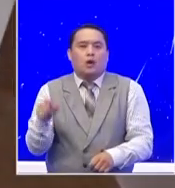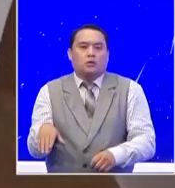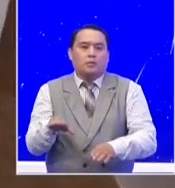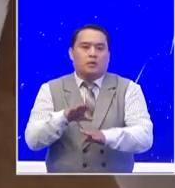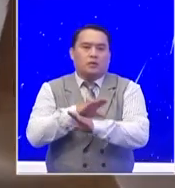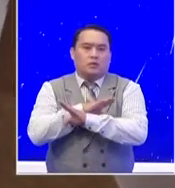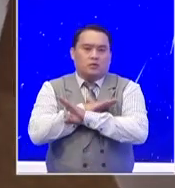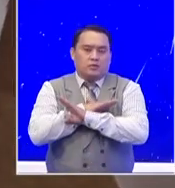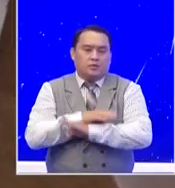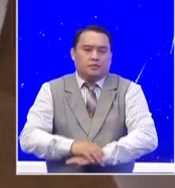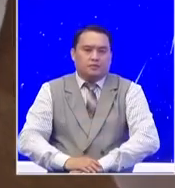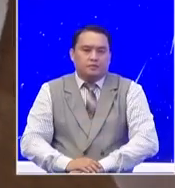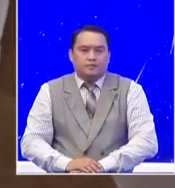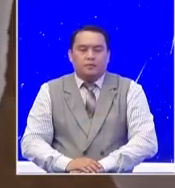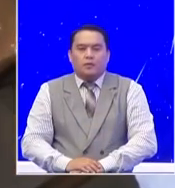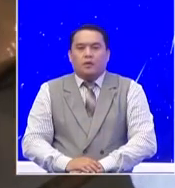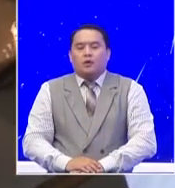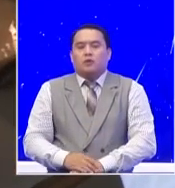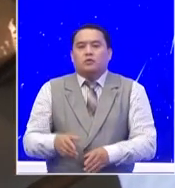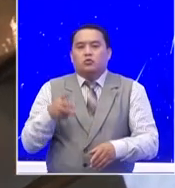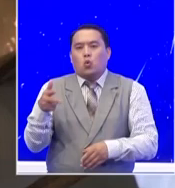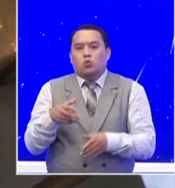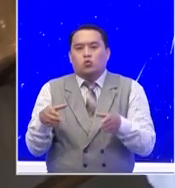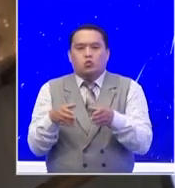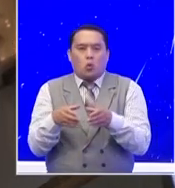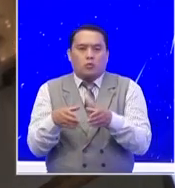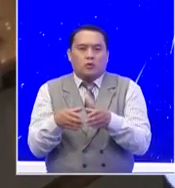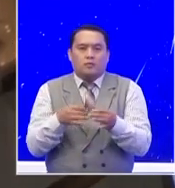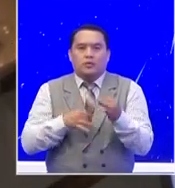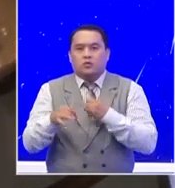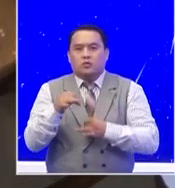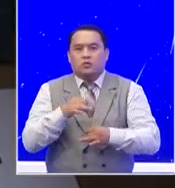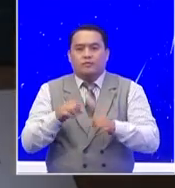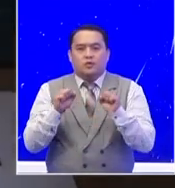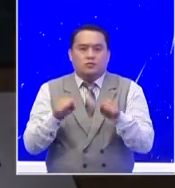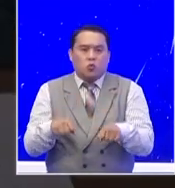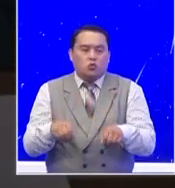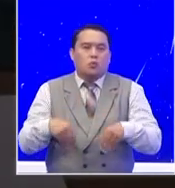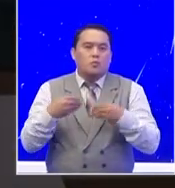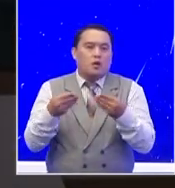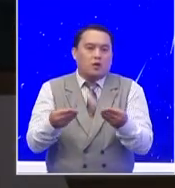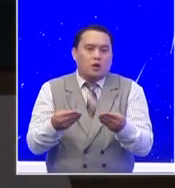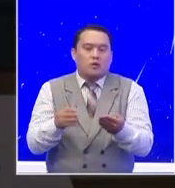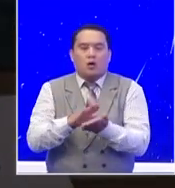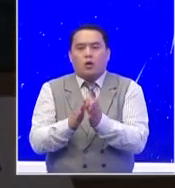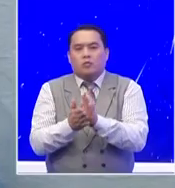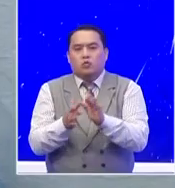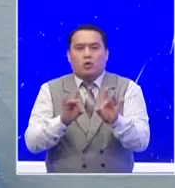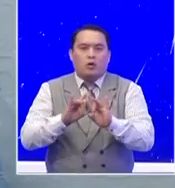жаман аурудан көз жұмды. Түсірілім тобы дертпен күресіп жатқандармен тілдесуге мүмкіндік алды. Олар денсаулық жағдайымен